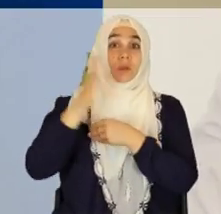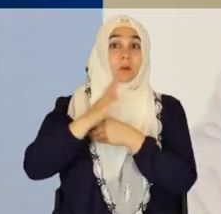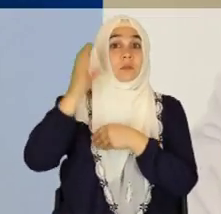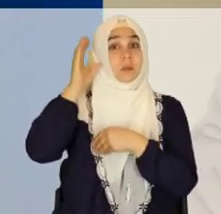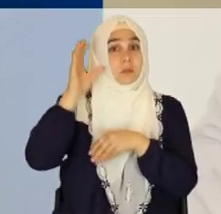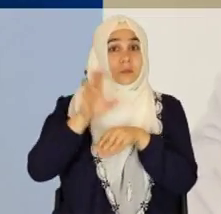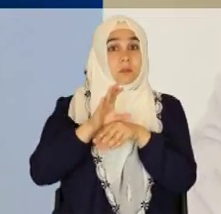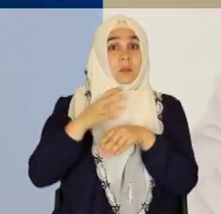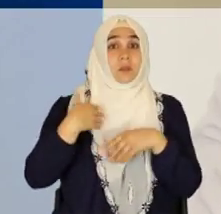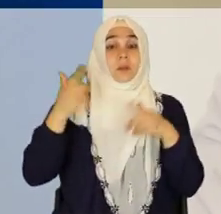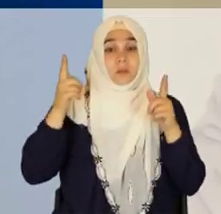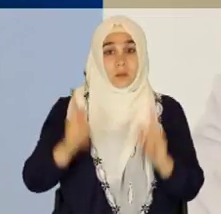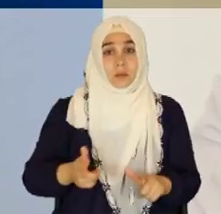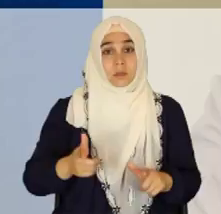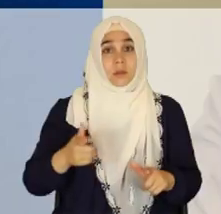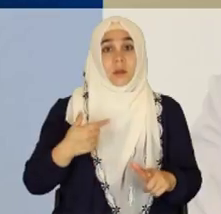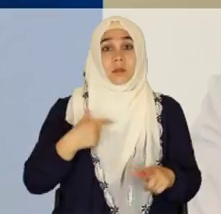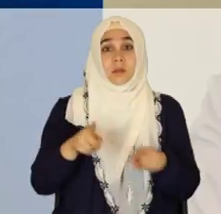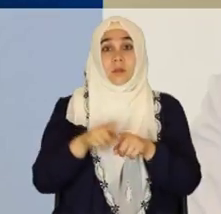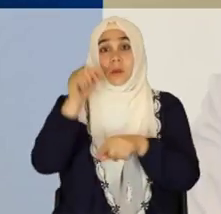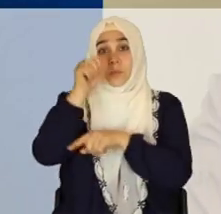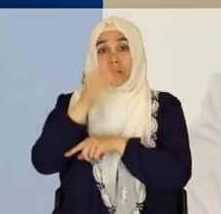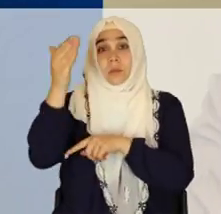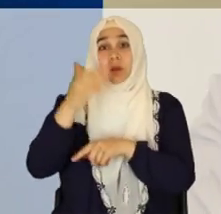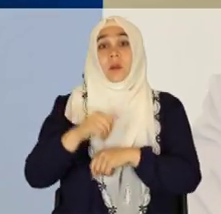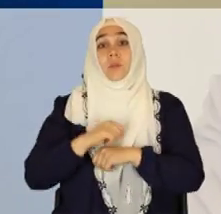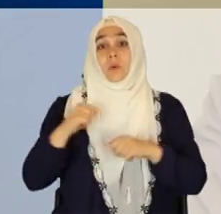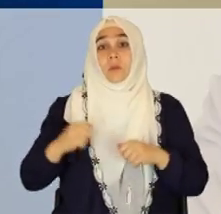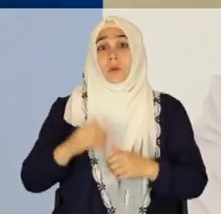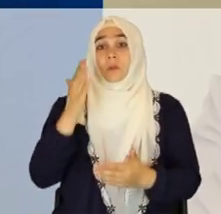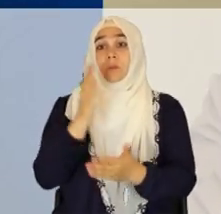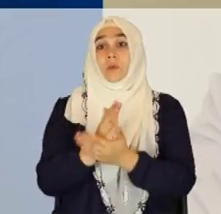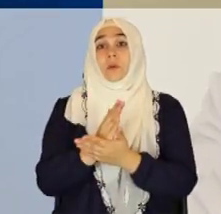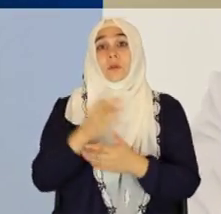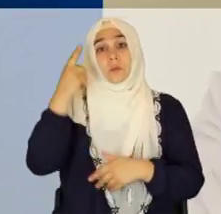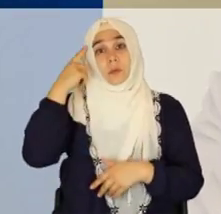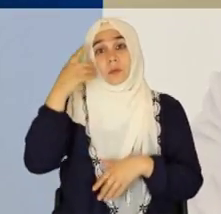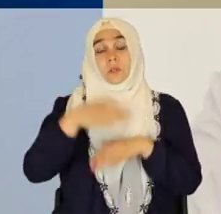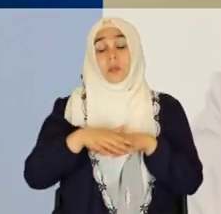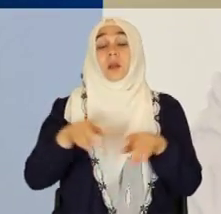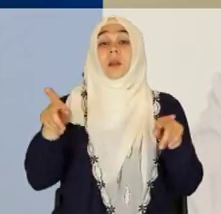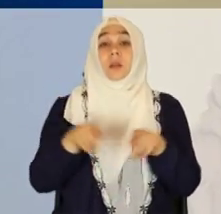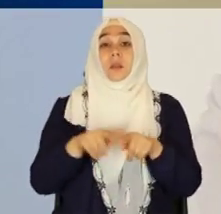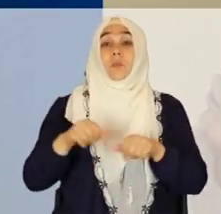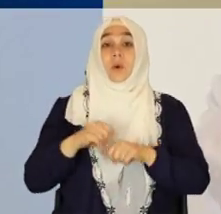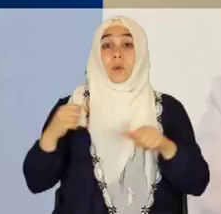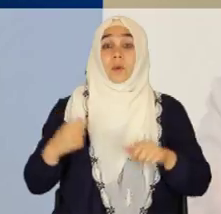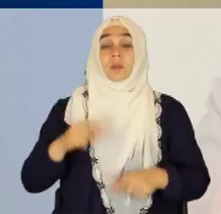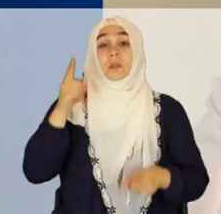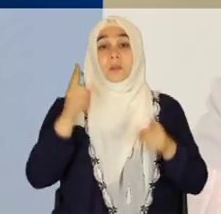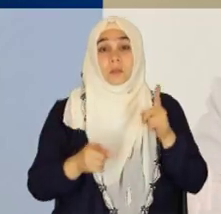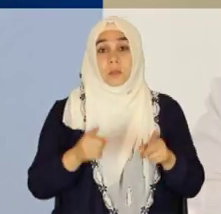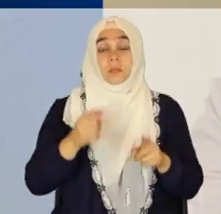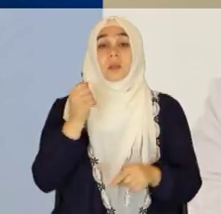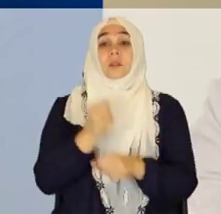Huda'nın buyruğunu beceriyip ben, ibadet kılıyip ben, Allah'a muhabbetim var deydi. Ana o şu muhabbetini